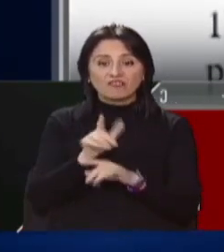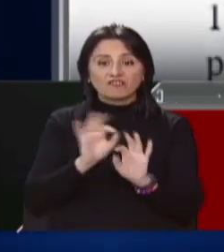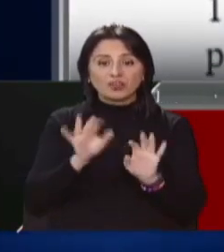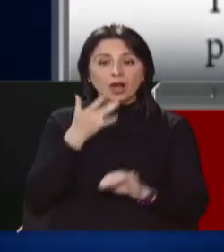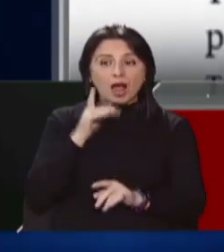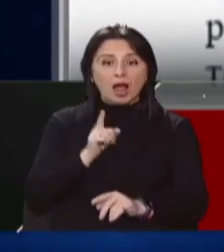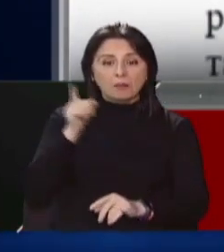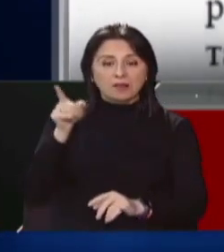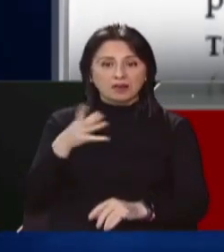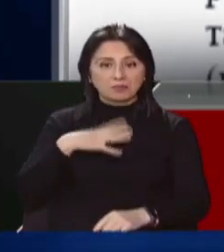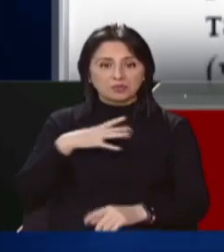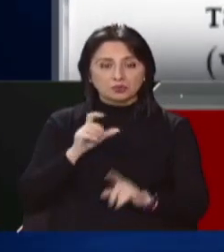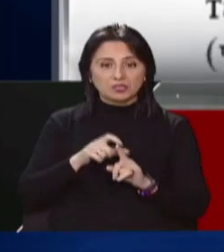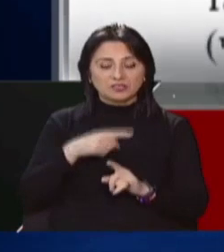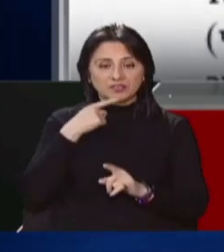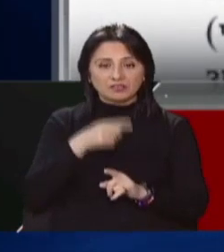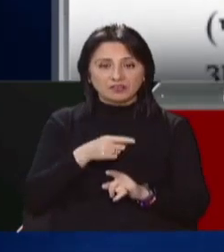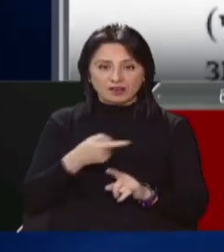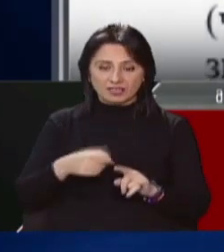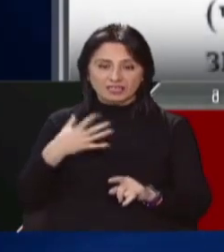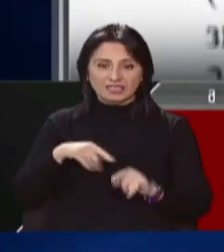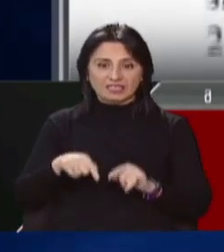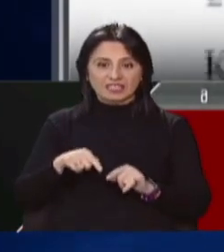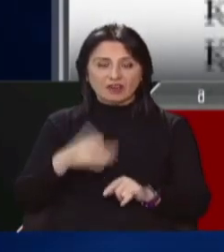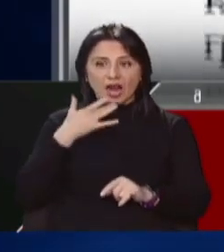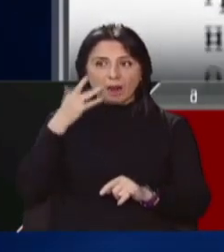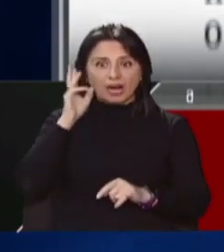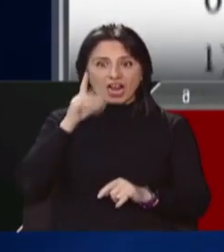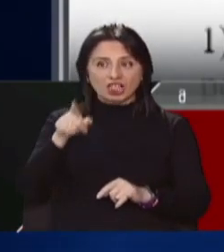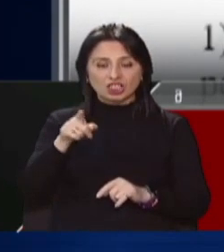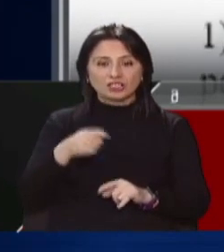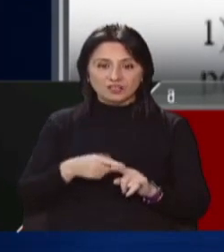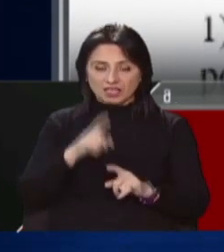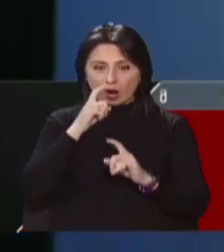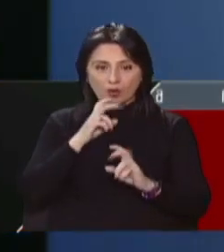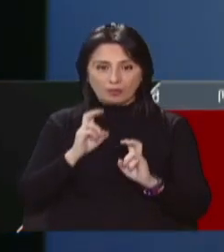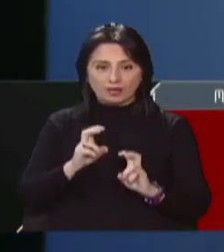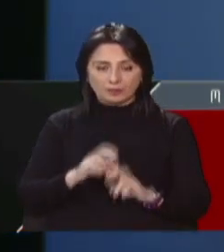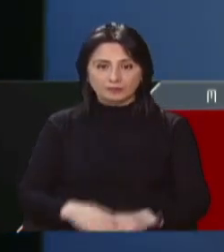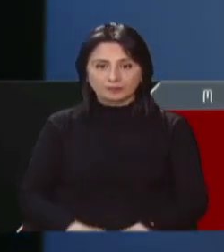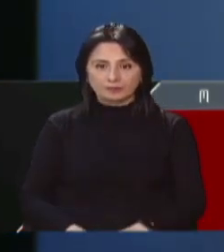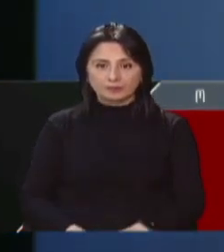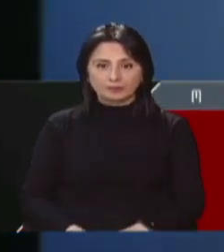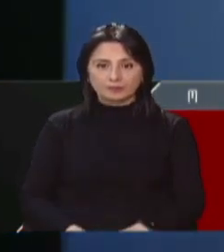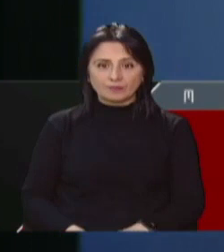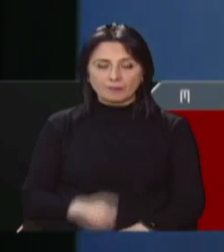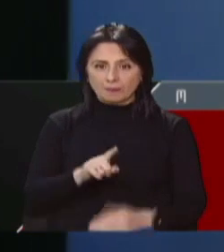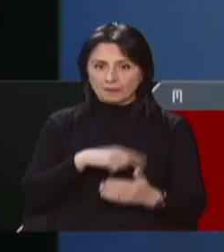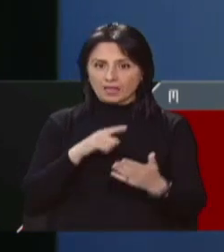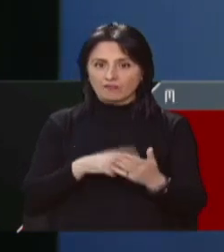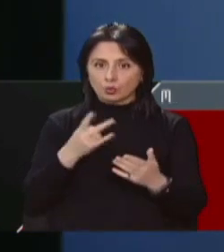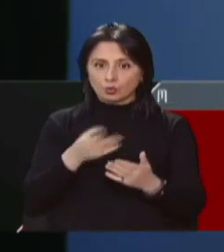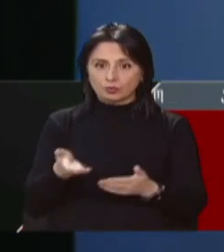მიმართვაში ამერიკის შეერთებული შტატების ხსენება, ეს საქართველოში ამერიკის ელჩისთვის გაუგებარია. Ეს კითხვა ალბათ